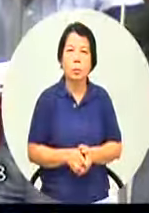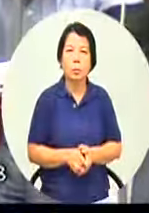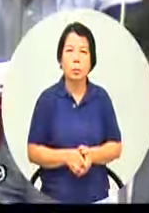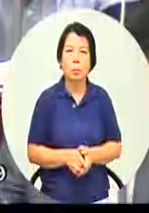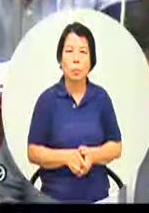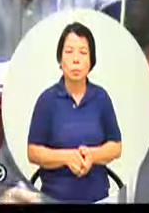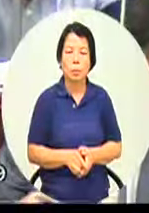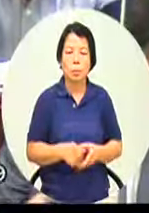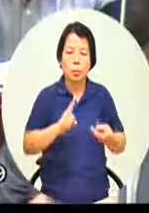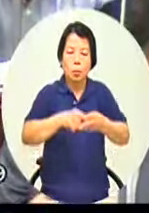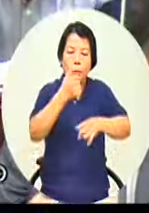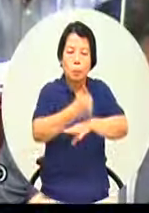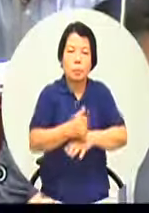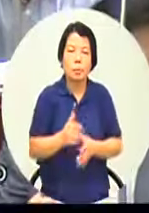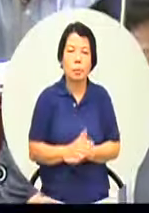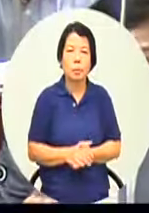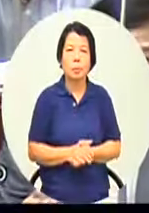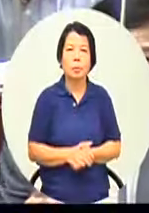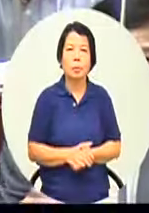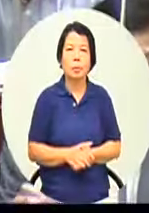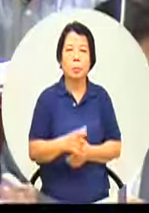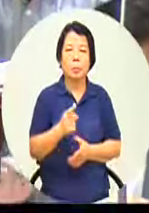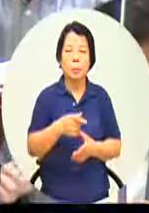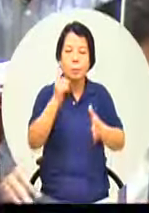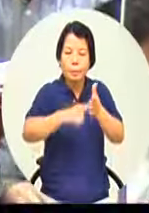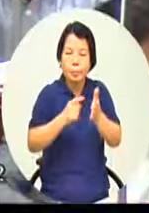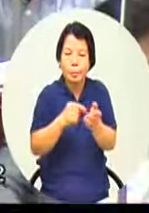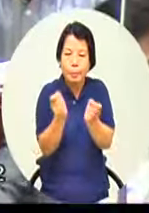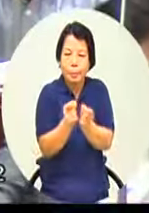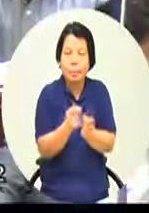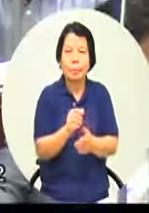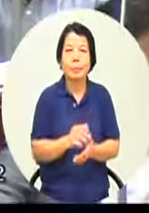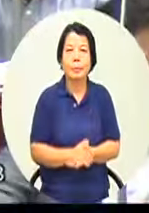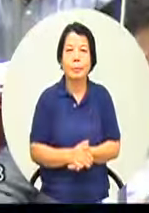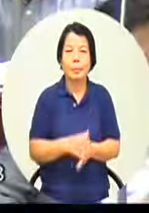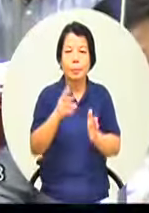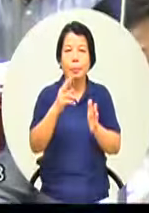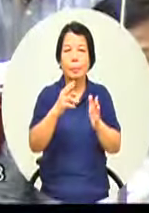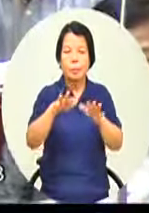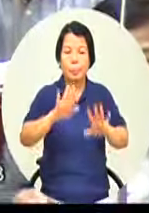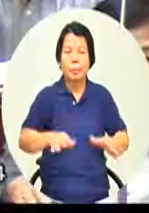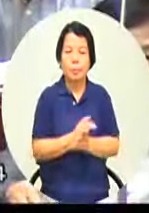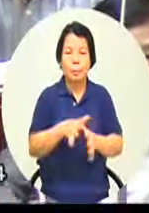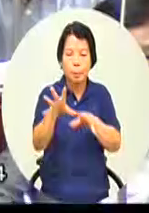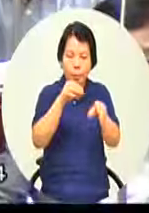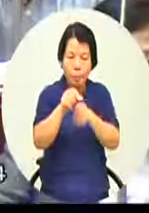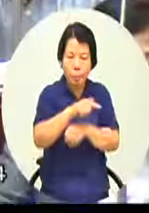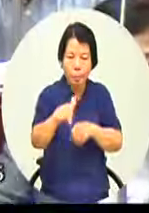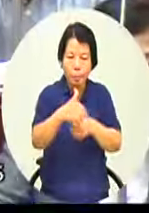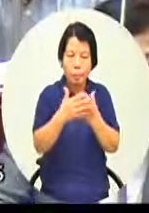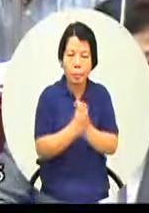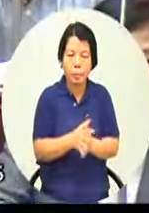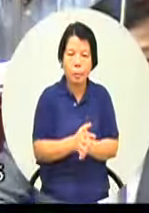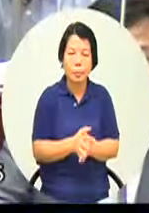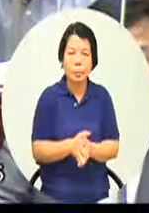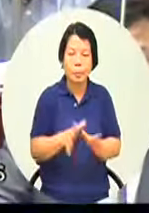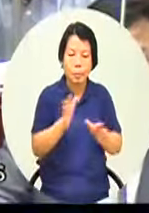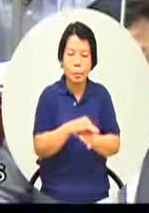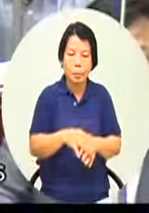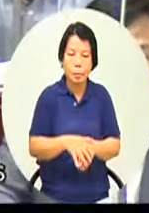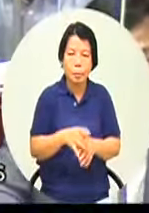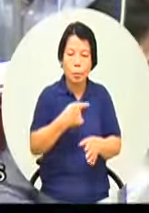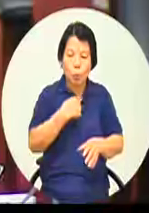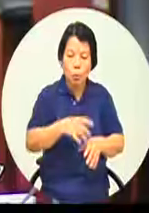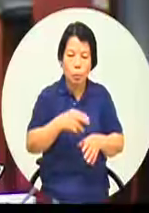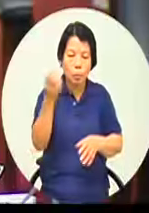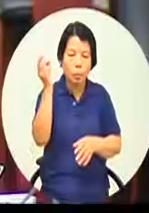哈，还有我们的 没关系，简单答复。 这个是我们这个资料是统计到现 在。我是讲，自然有自